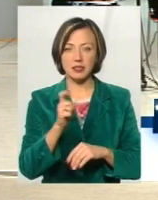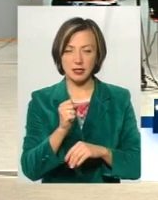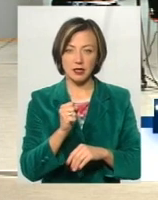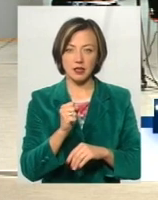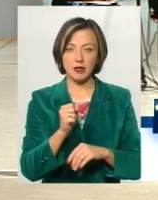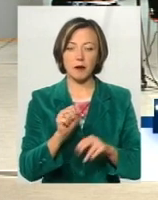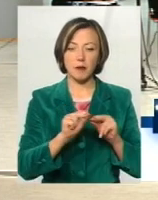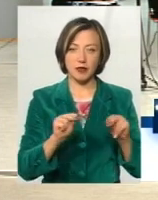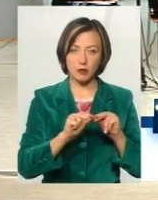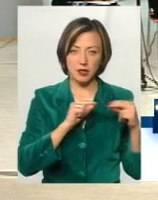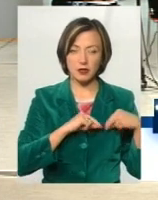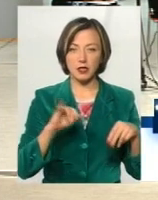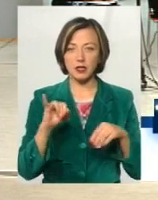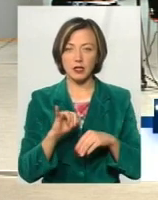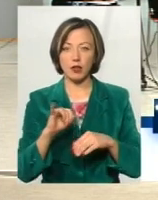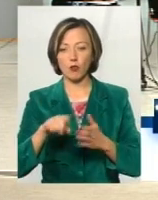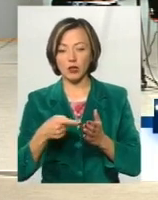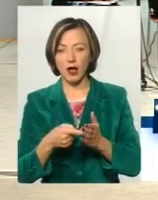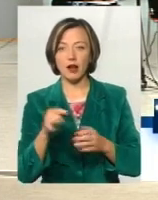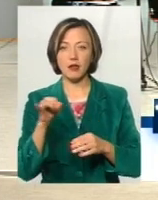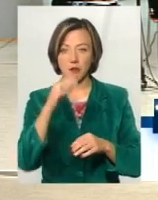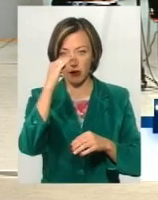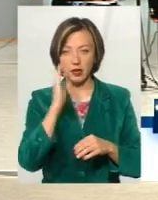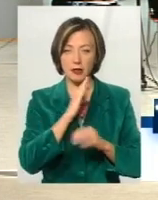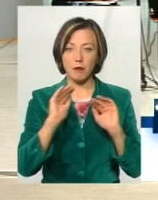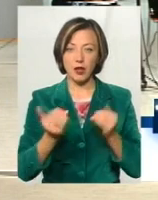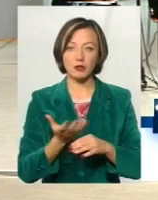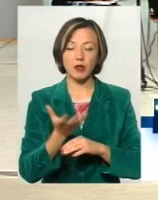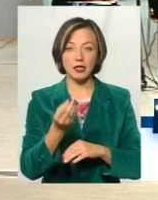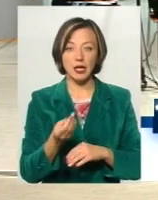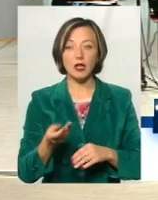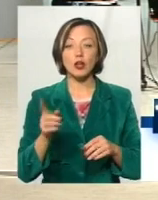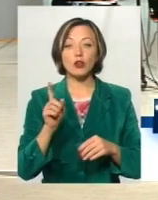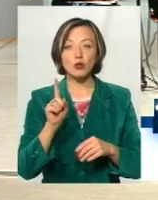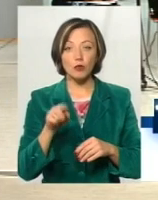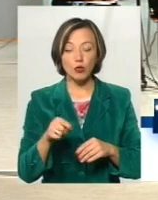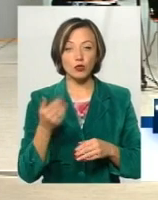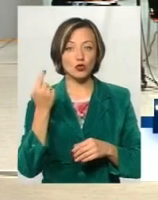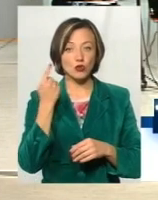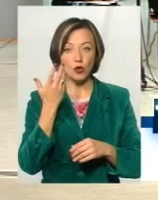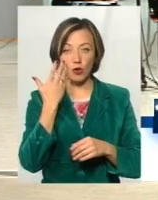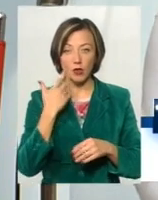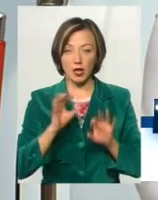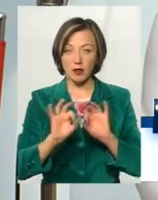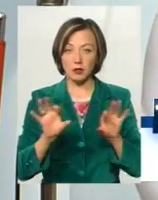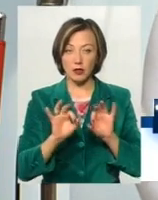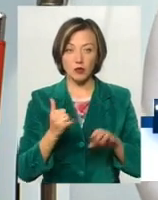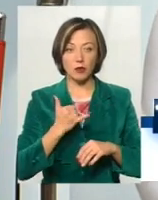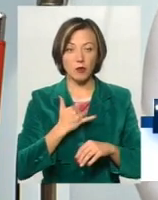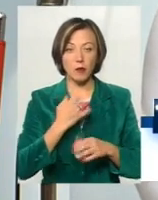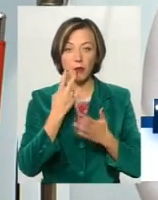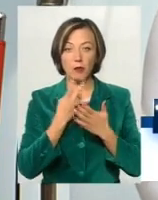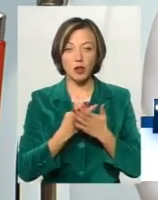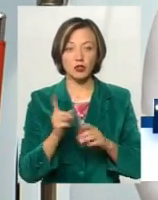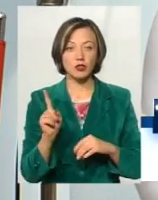оплата праці і педагогічного працівника, і за комунальні, і батьків будуть менше платити. Тому якраз ми чули, от, коли репортаж у нас був, то ми